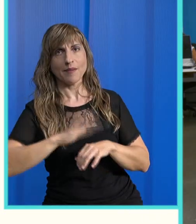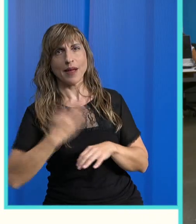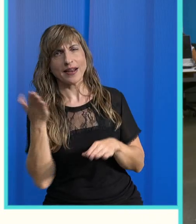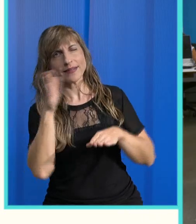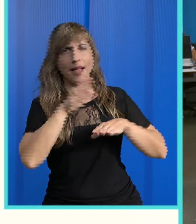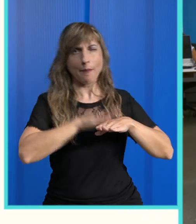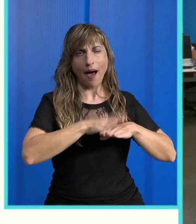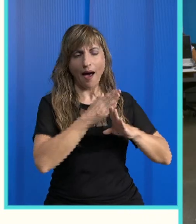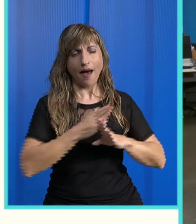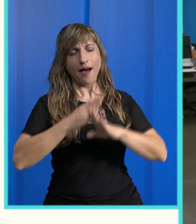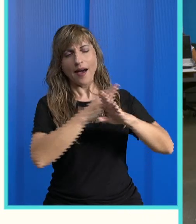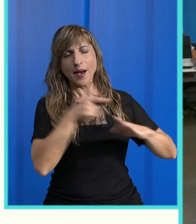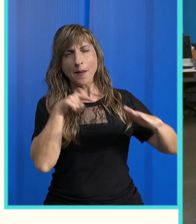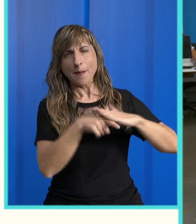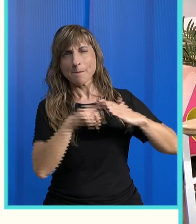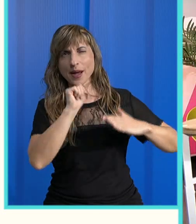gestió de la seguretat.